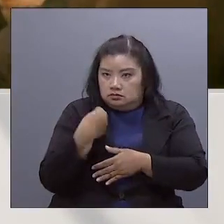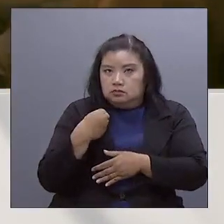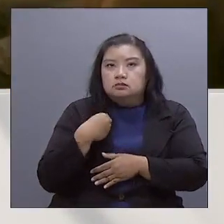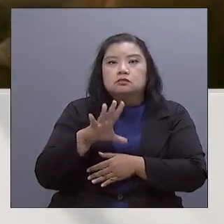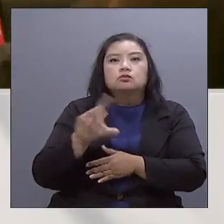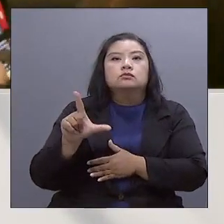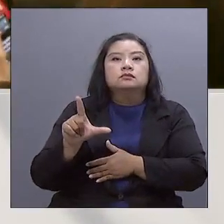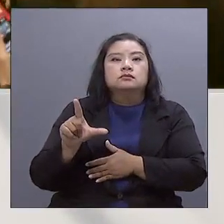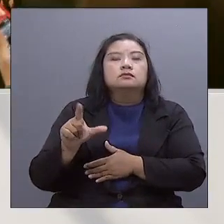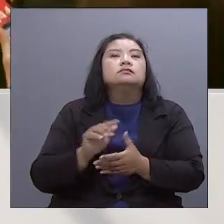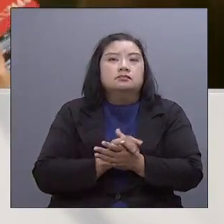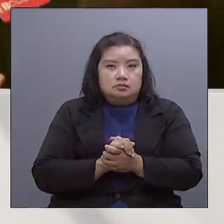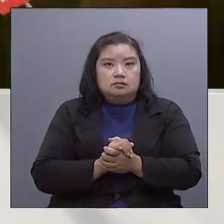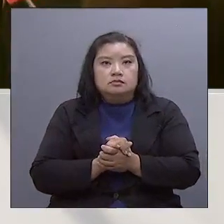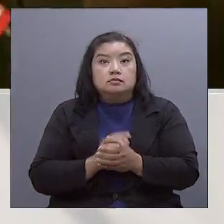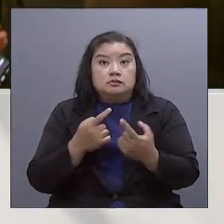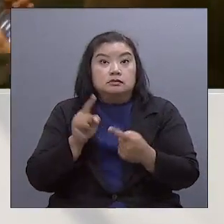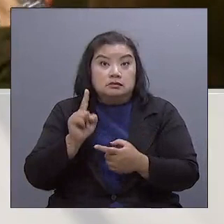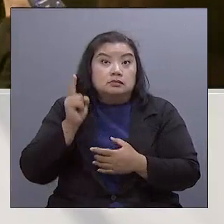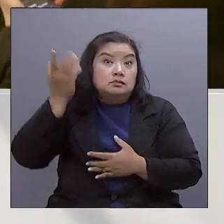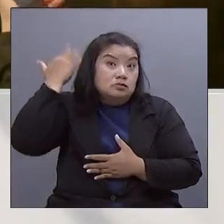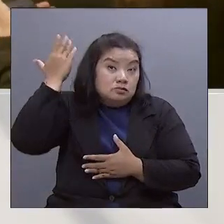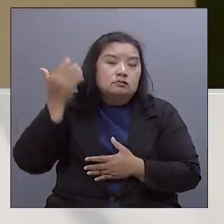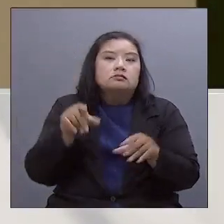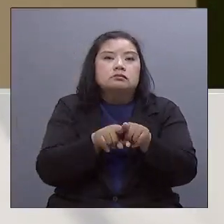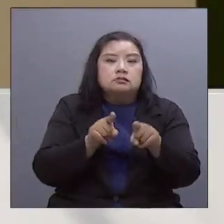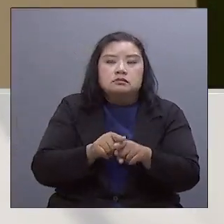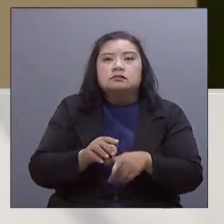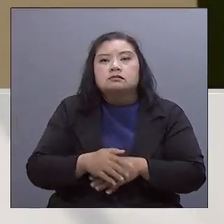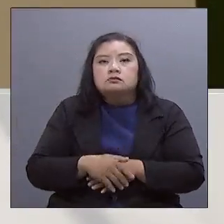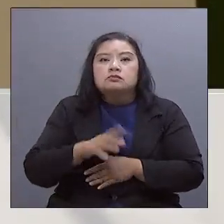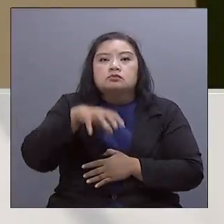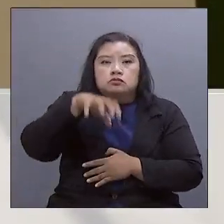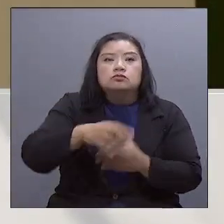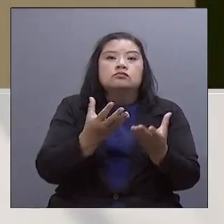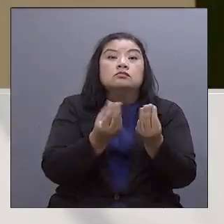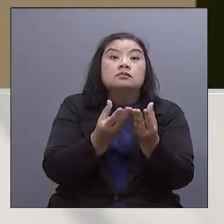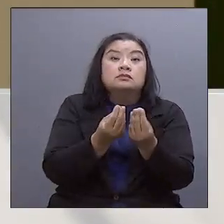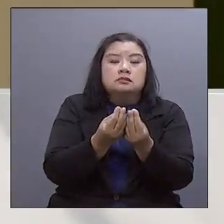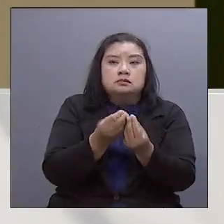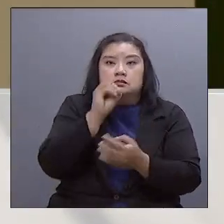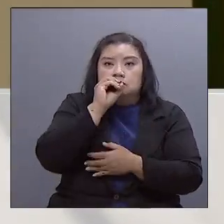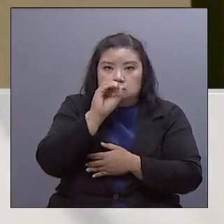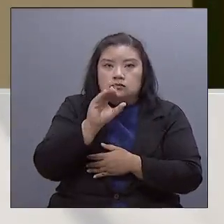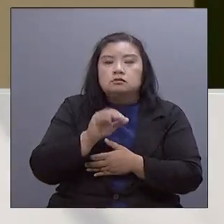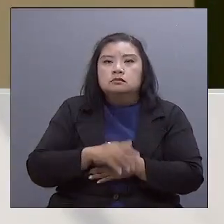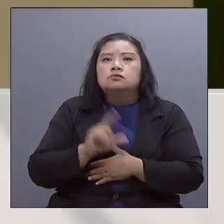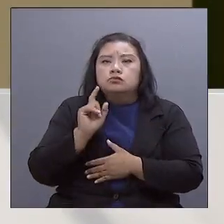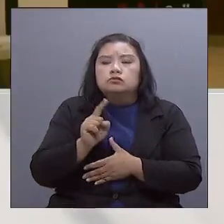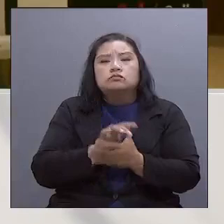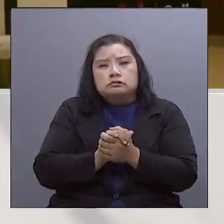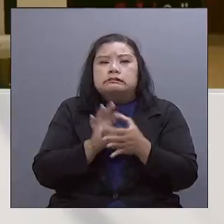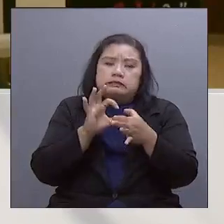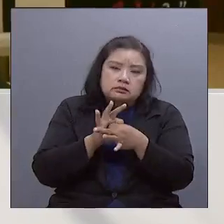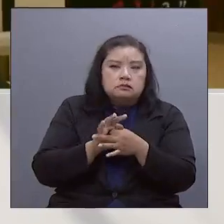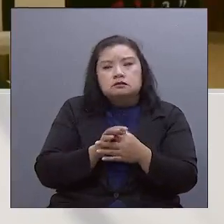ล้านบาทค่ะแต่ว่าคุณผู้ชมก่อนหน้านี้เนี่ยก็มีรายงานแบบนี้นะคะกรมที่ดินบอกว่าดูในรายละเอียดเรื่องของข้อ